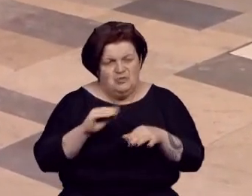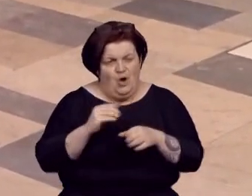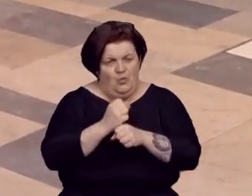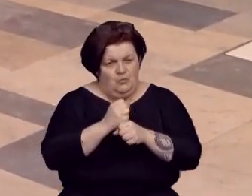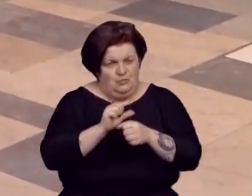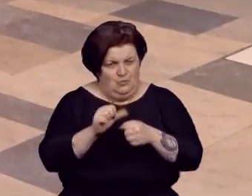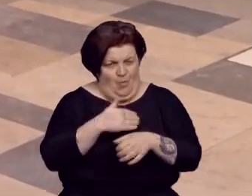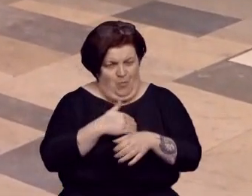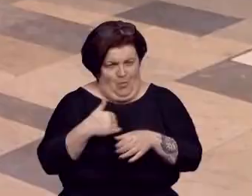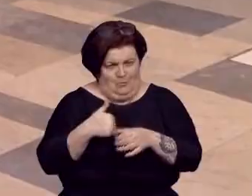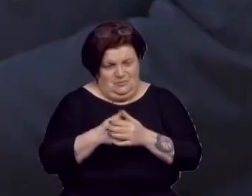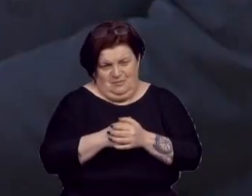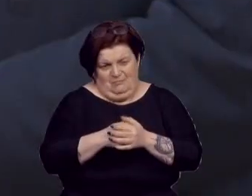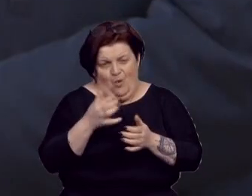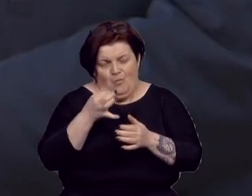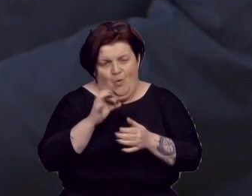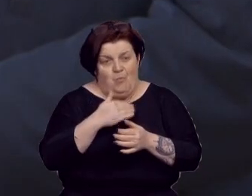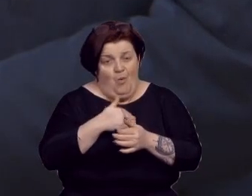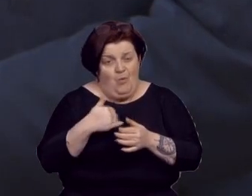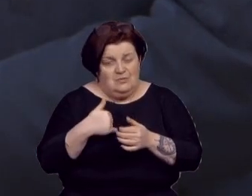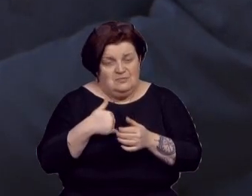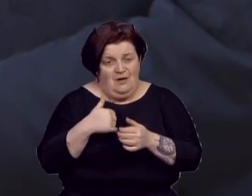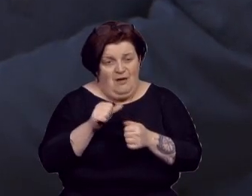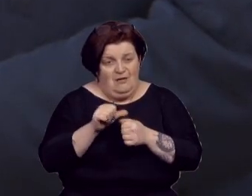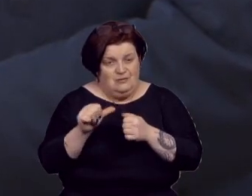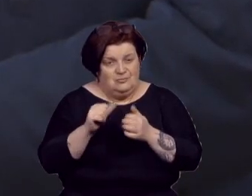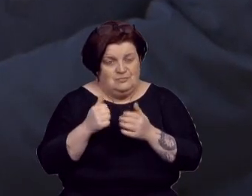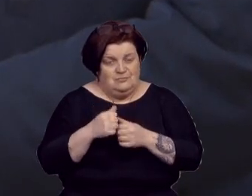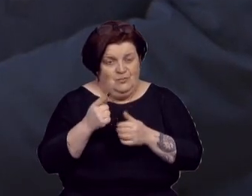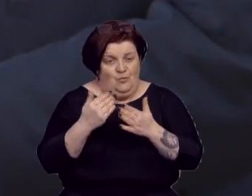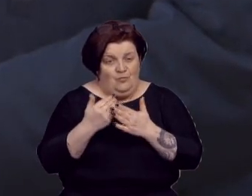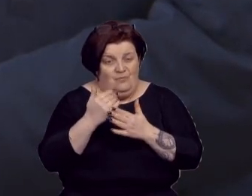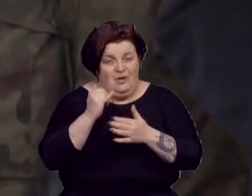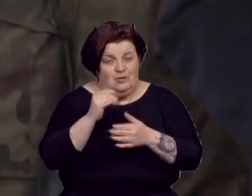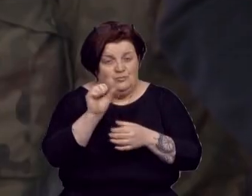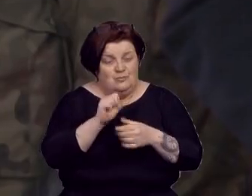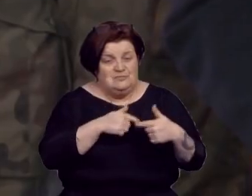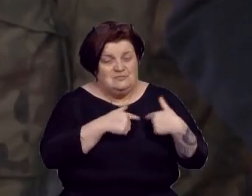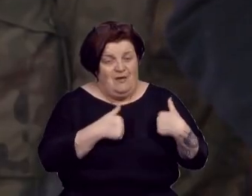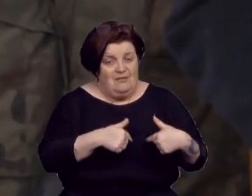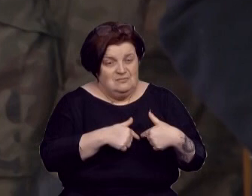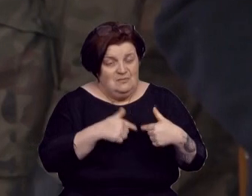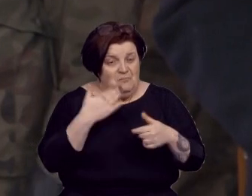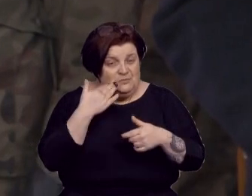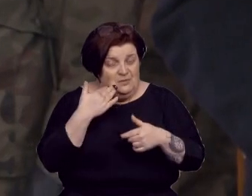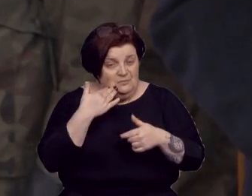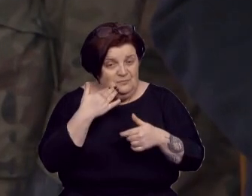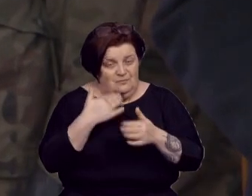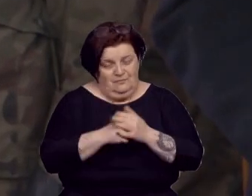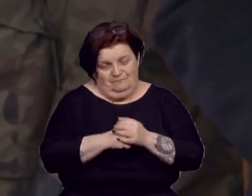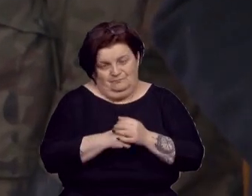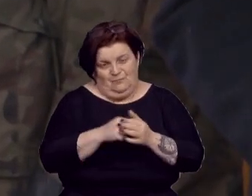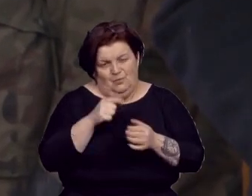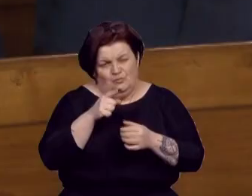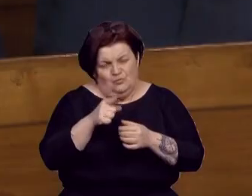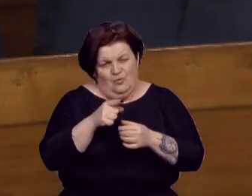polskości Grudziądza, skoro Polska jest dzisiaj mowa i polskie są serca jego mieszkańców.